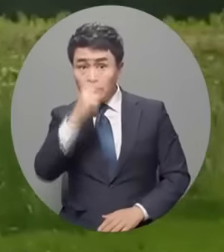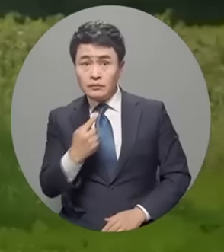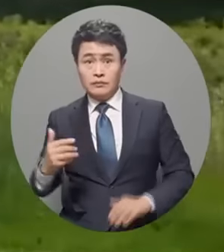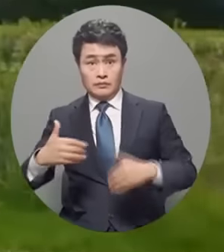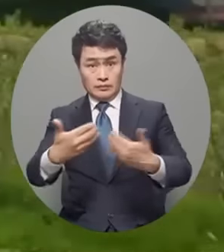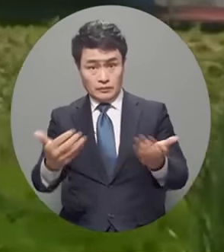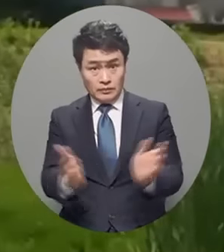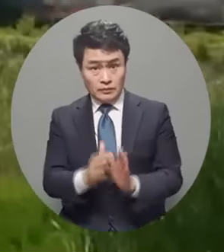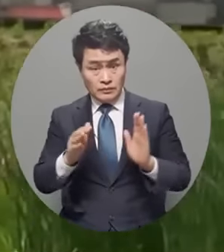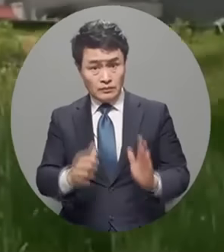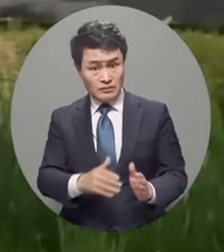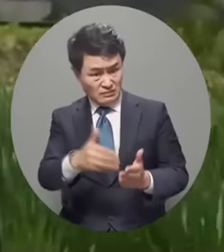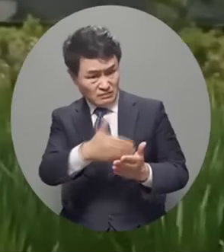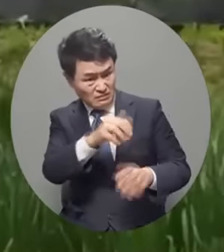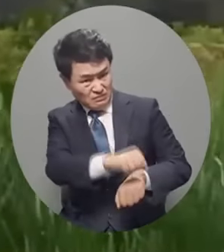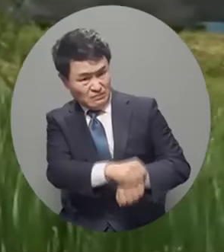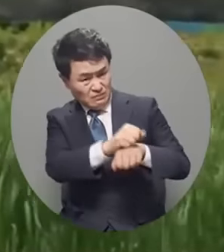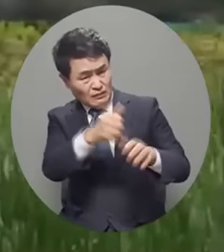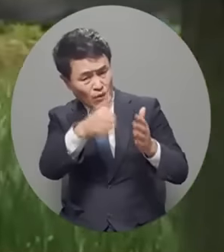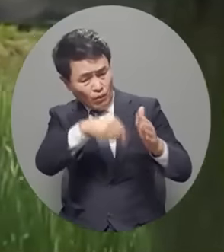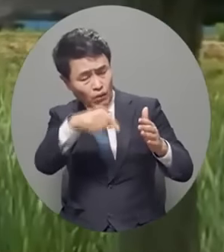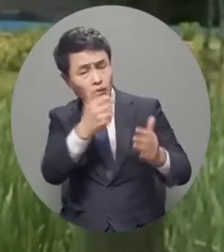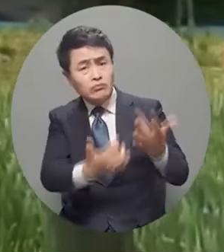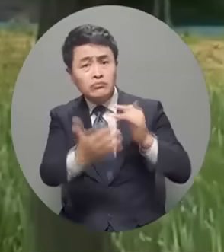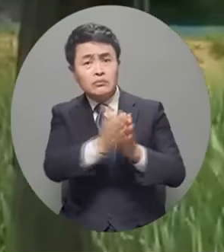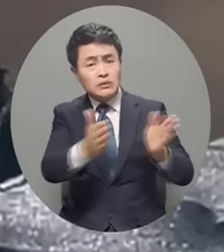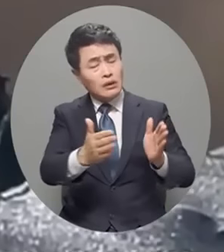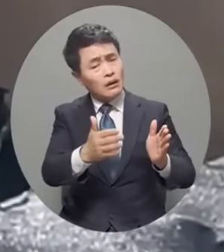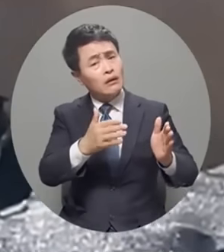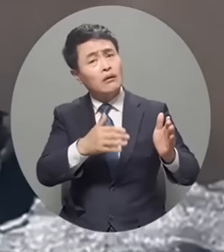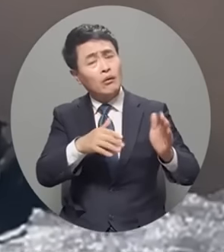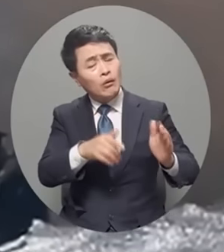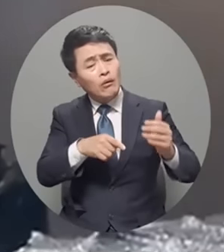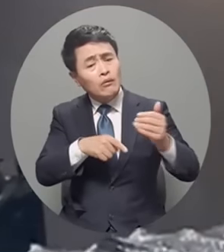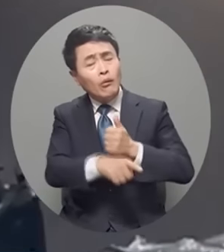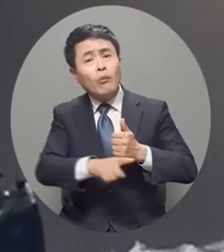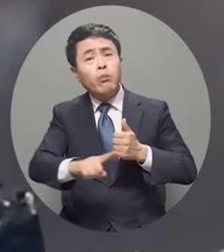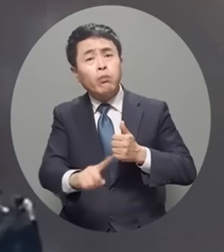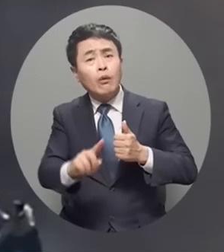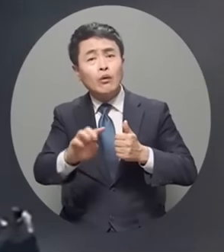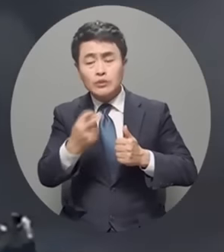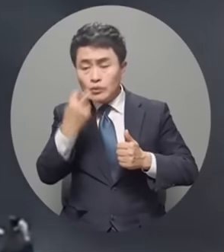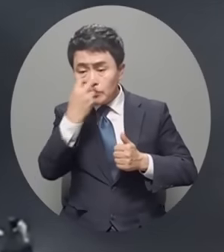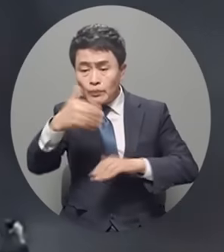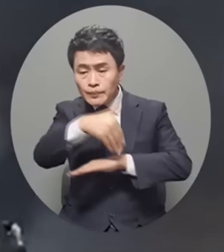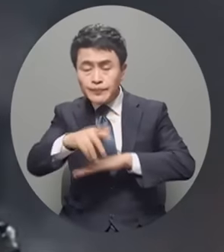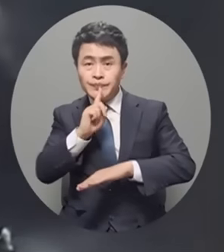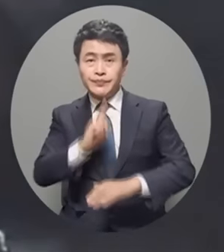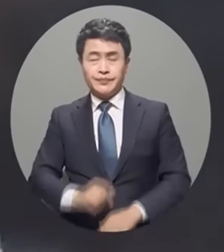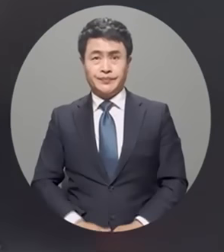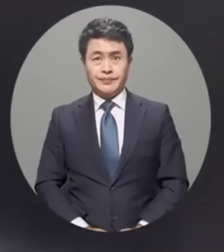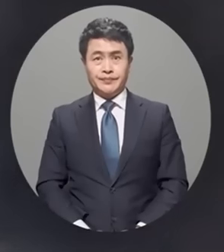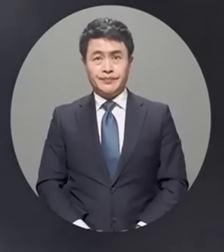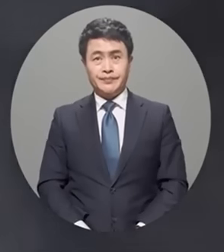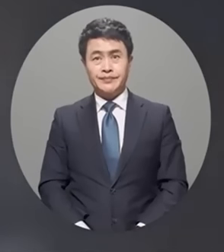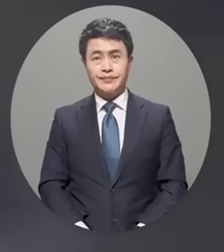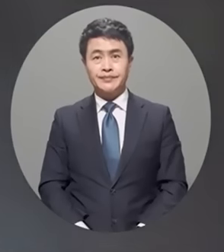소방당국은 고물상에 쌓인 고철 더미에서 불이 시작된 것으로 보고 정확한 화재 원인을 조사할 예정입니다. MBC